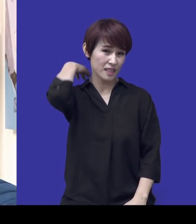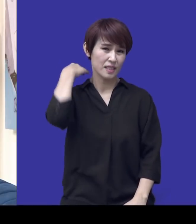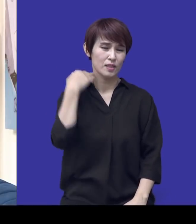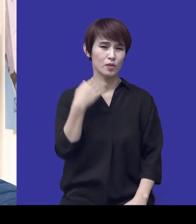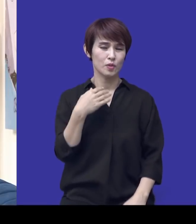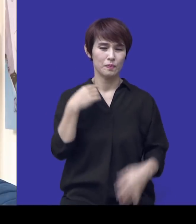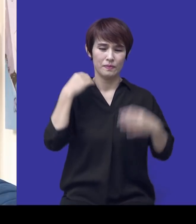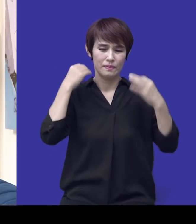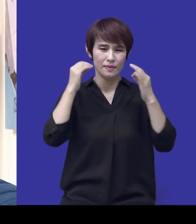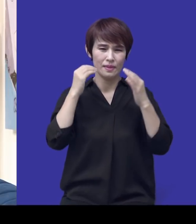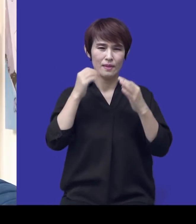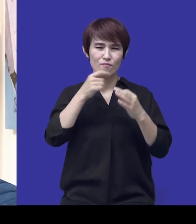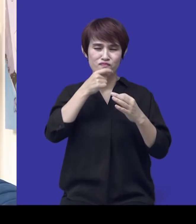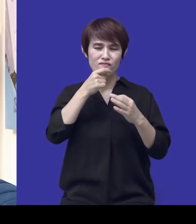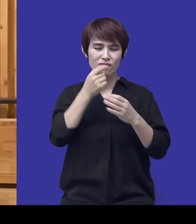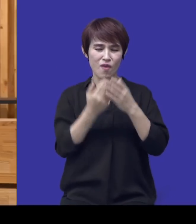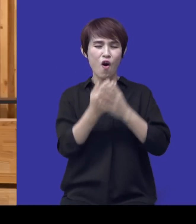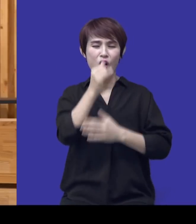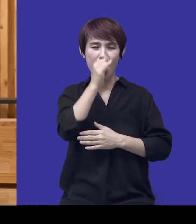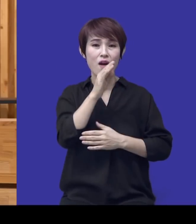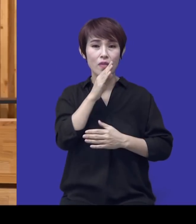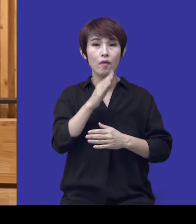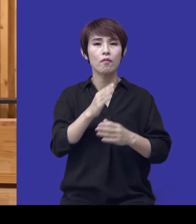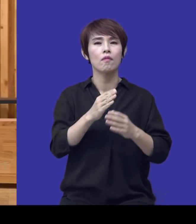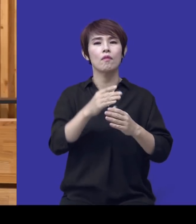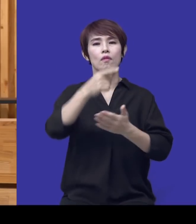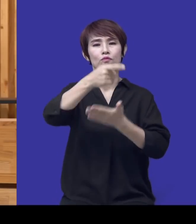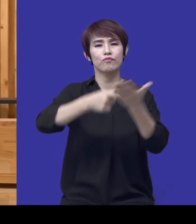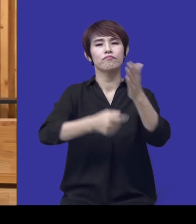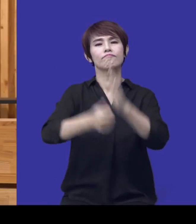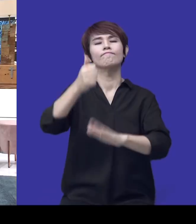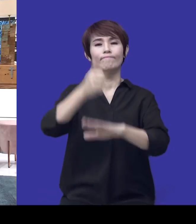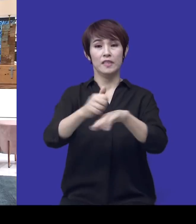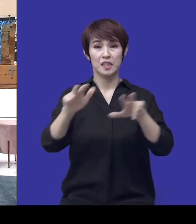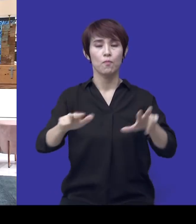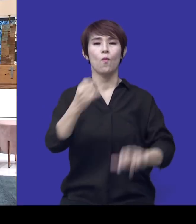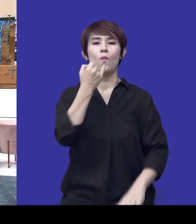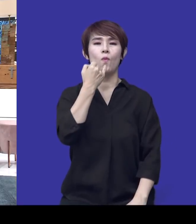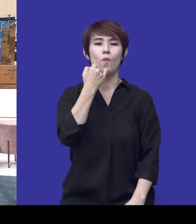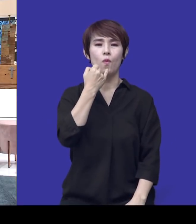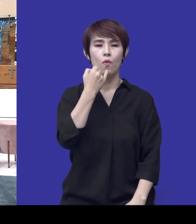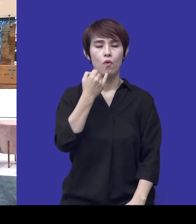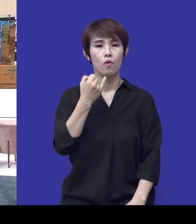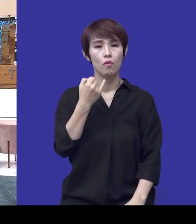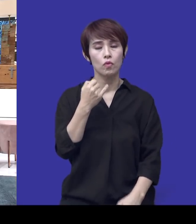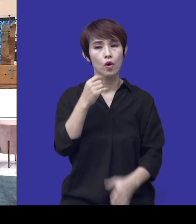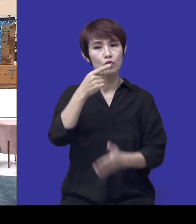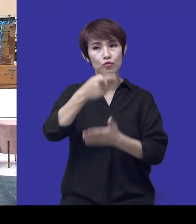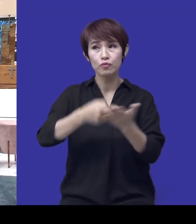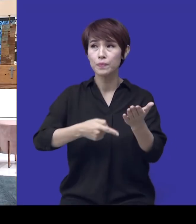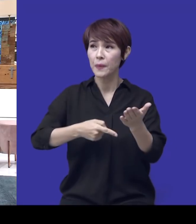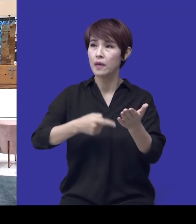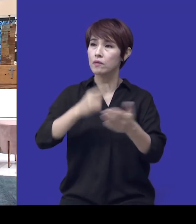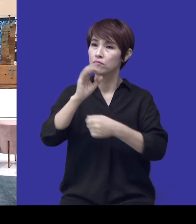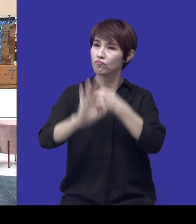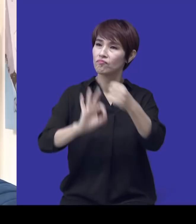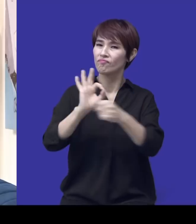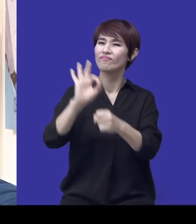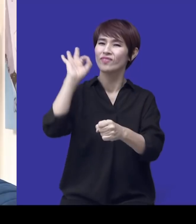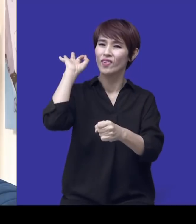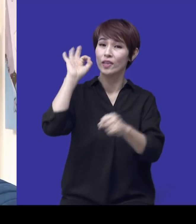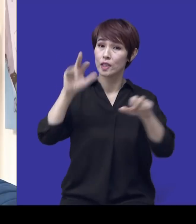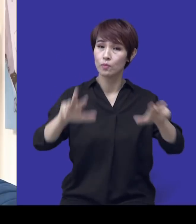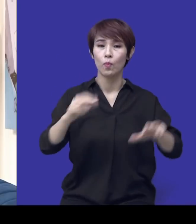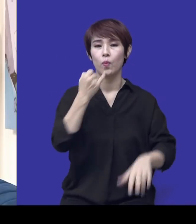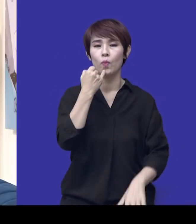가긴 했지만 굉장히 않고. 성공적으로 저는 끝났어요. 그래서요? 괜찮아요? 네, 지금 수술한 지 딱 10년 됐네요. 생각해보니까. 그래요?